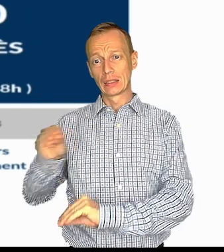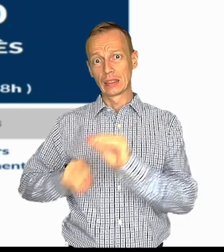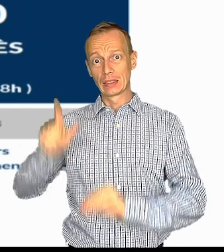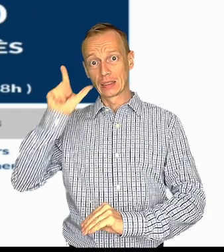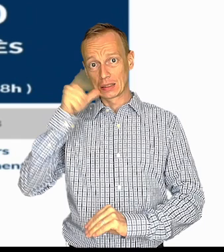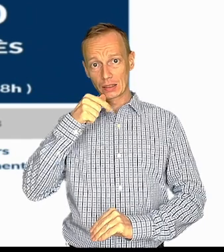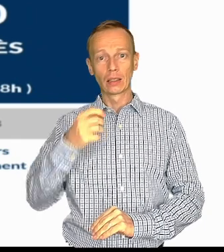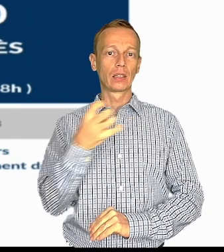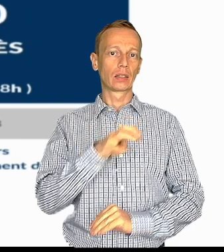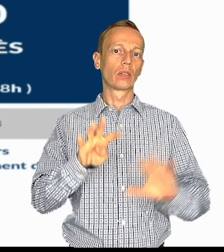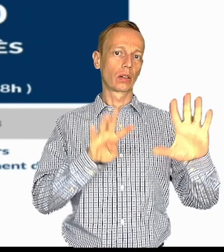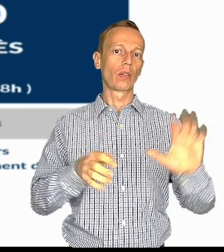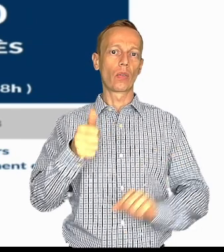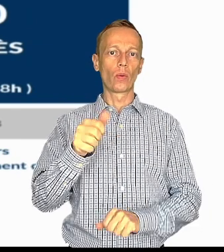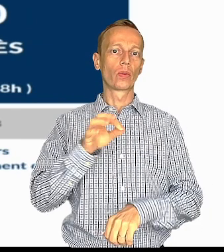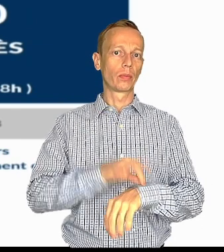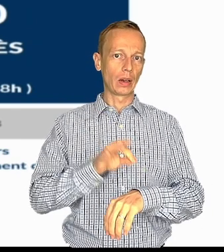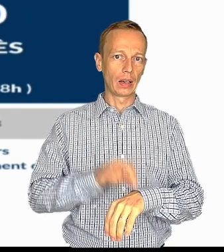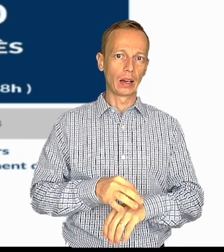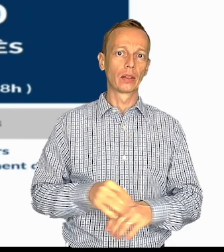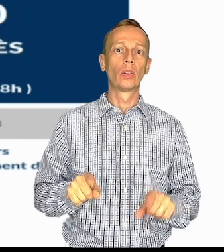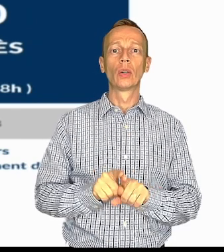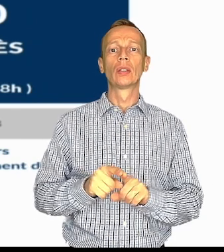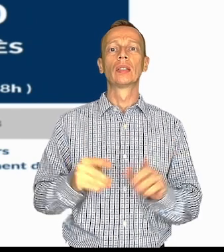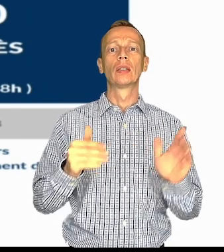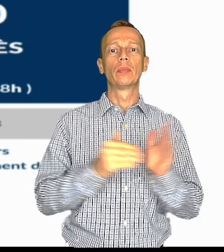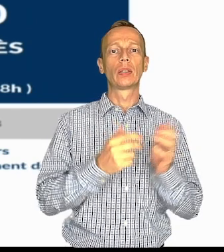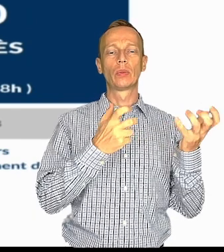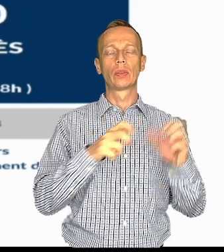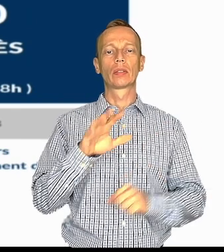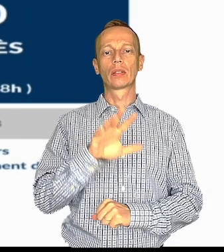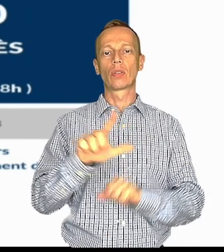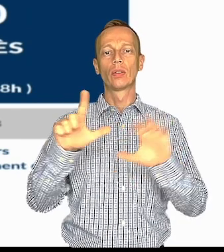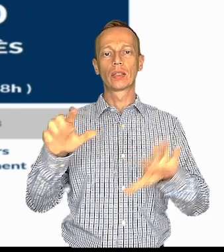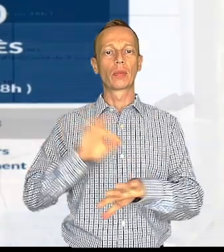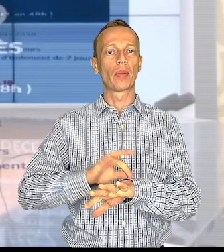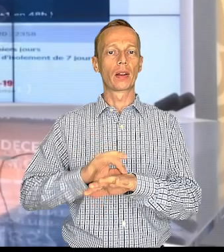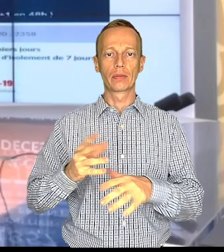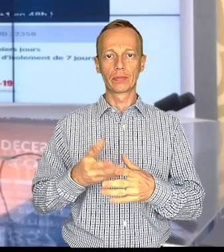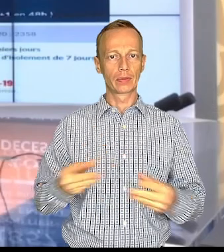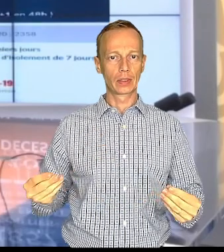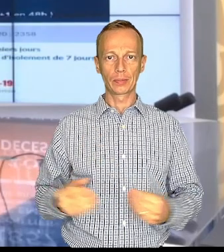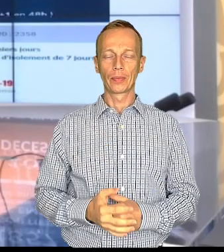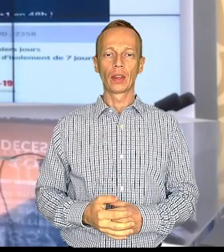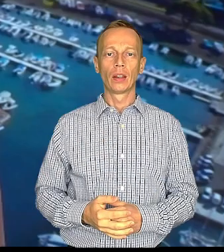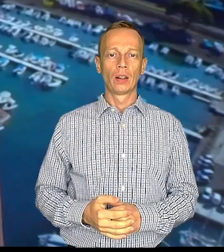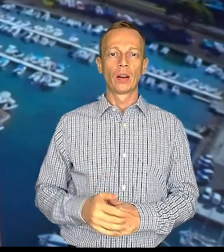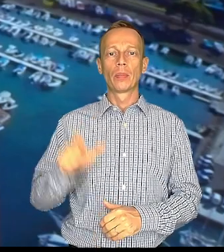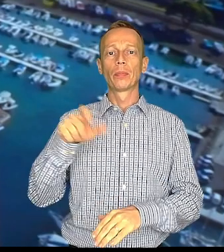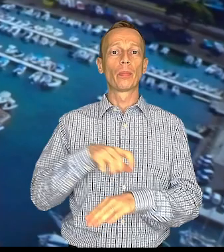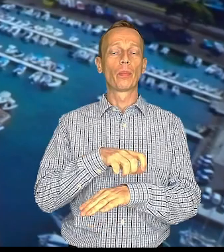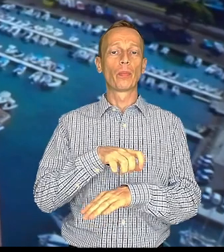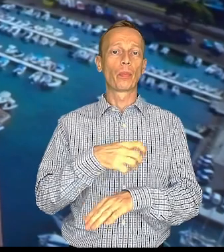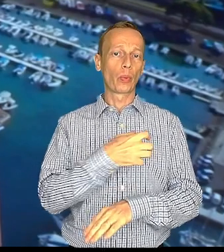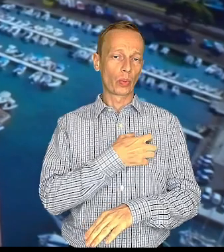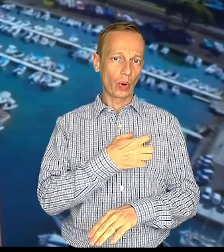491 cas actifs, 1857 sans sorties d'isolement. Le procureur a